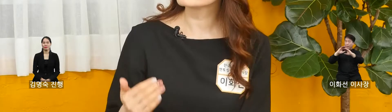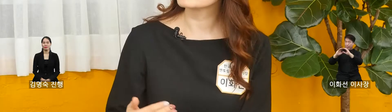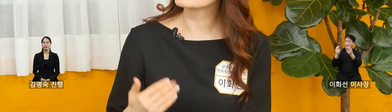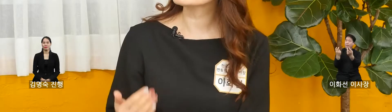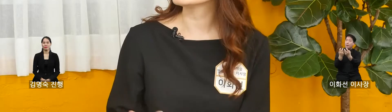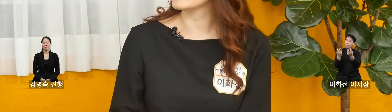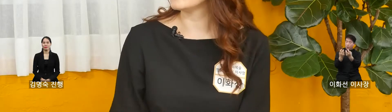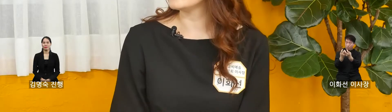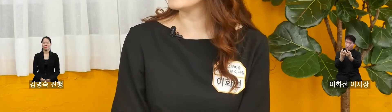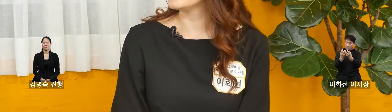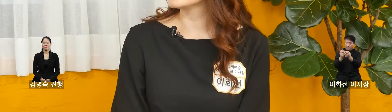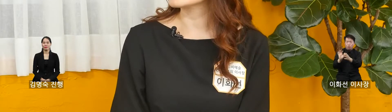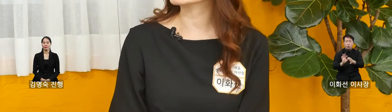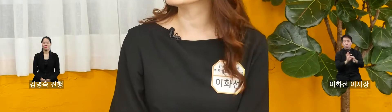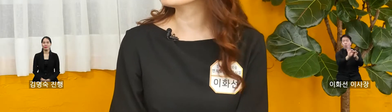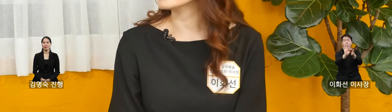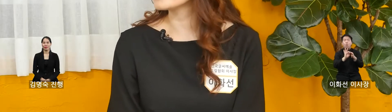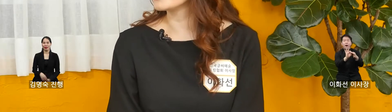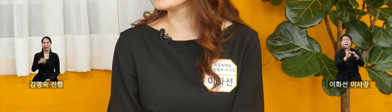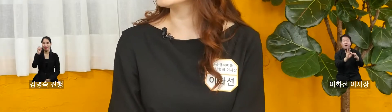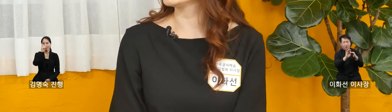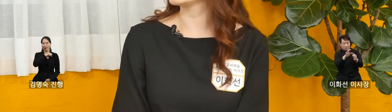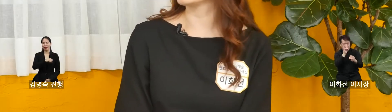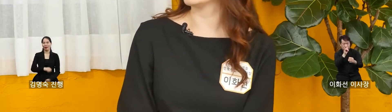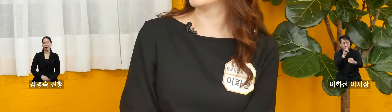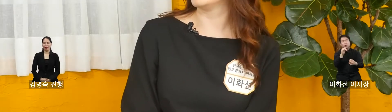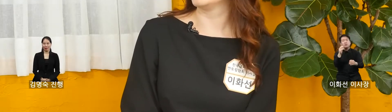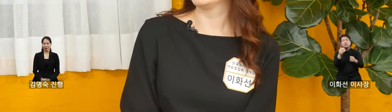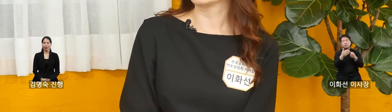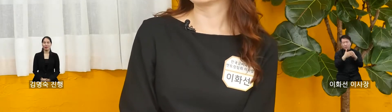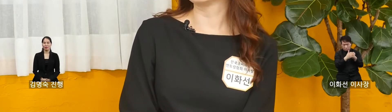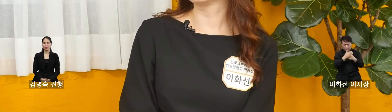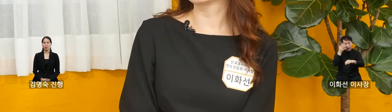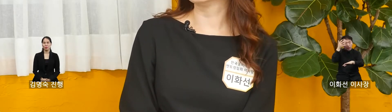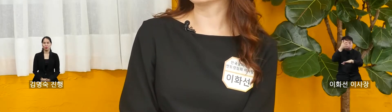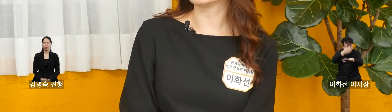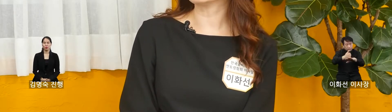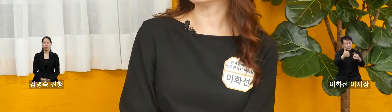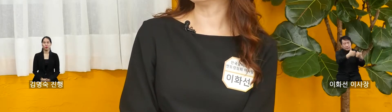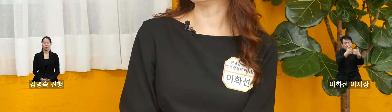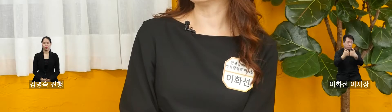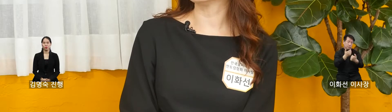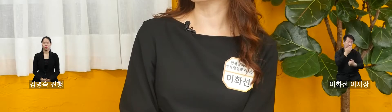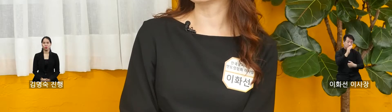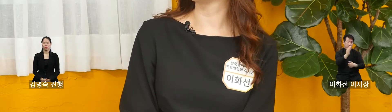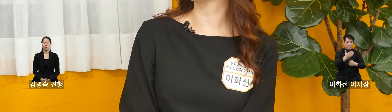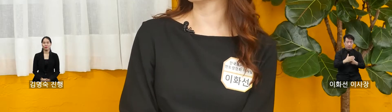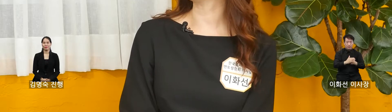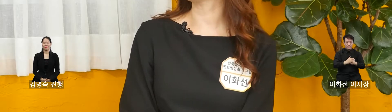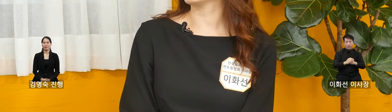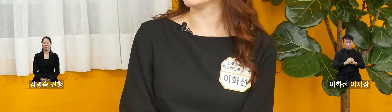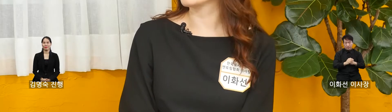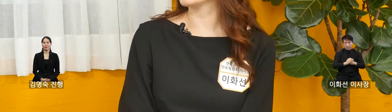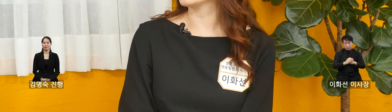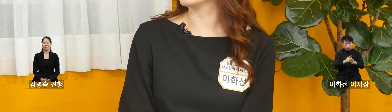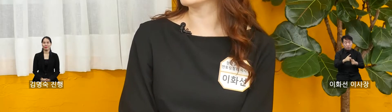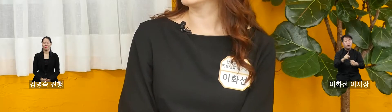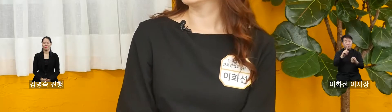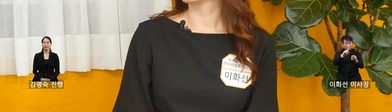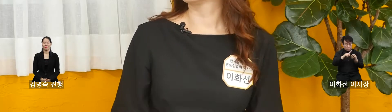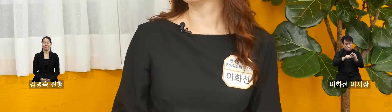그런 부분과 연결이 돼요. 상담까지도 연결이 되죠. 그럼 그 결과물로 굉장히